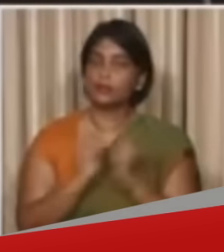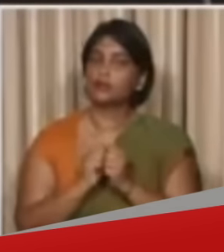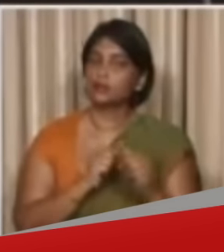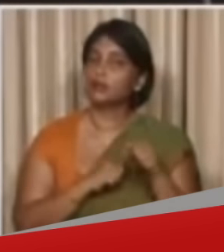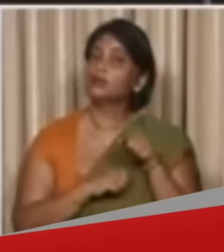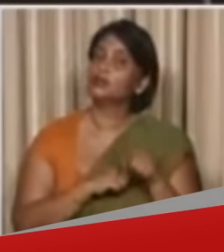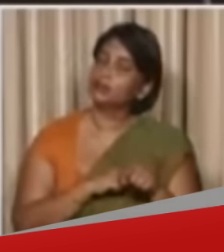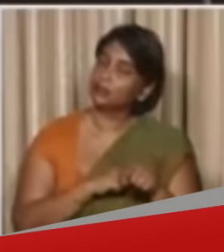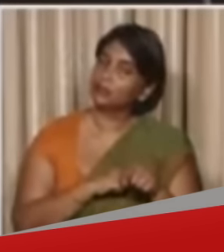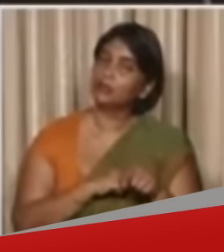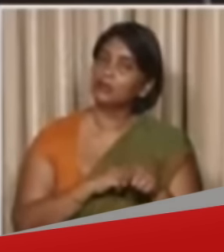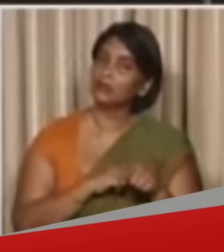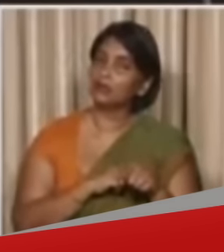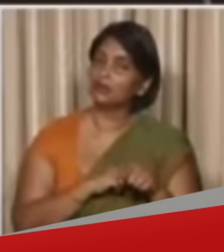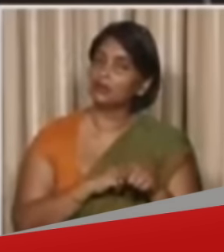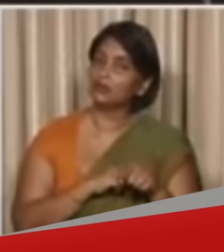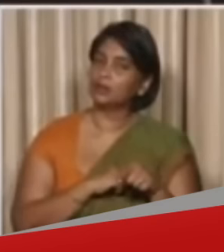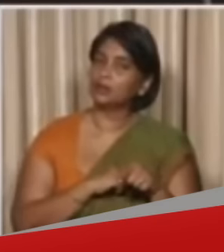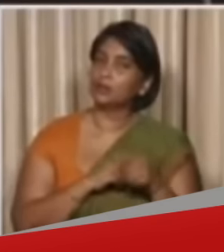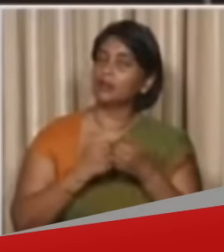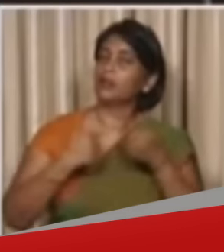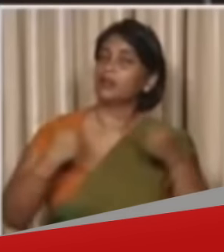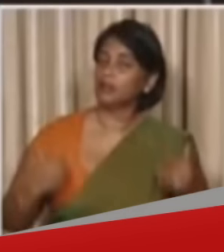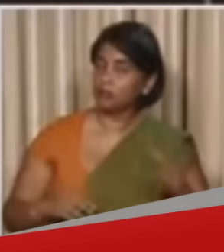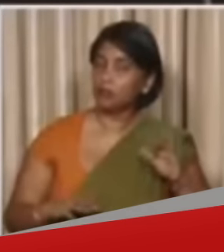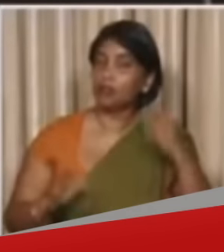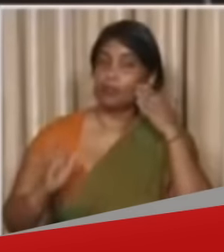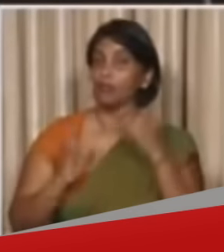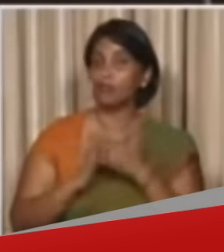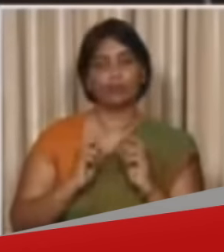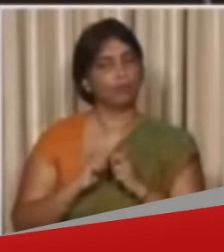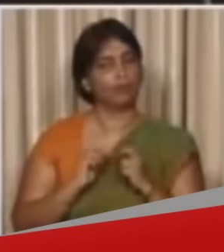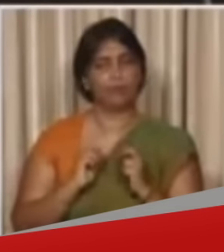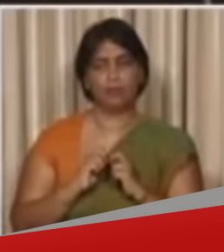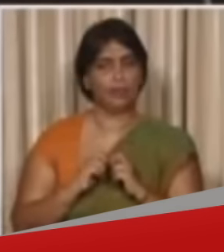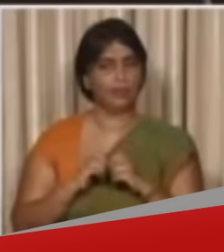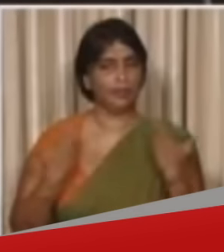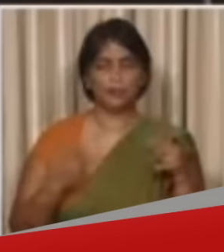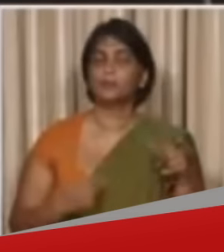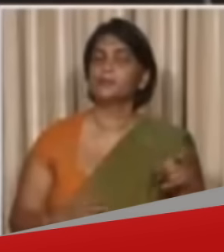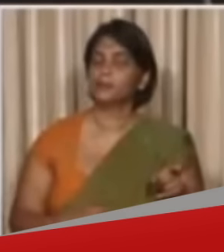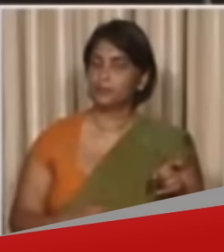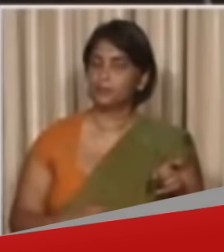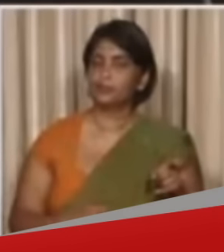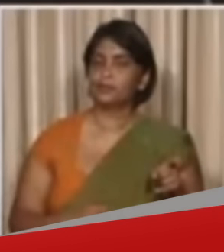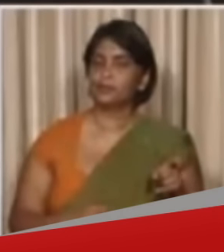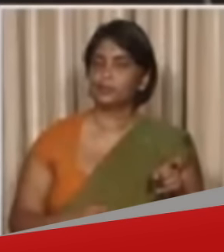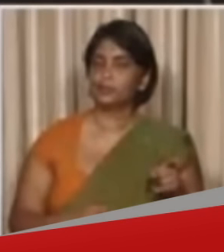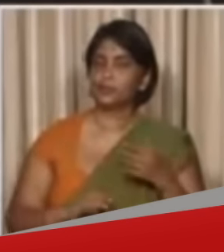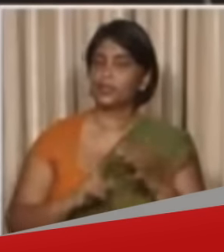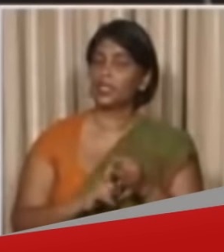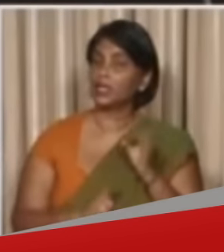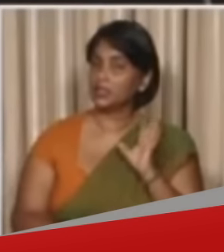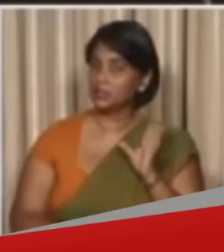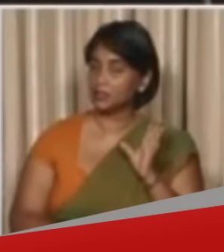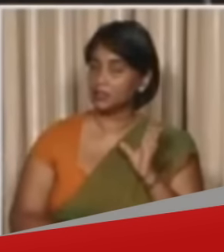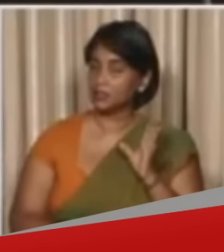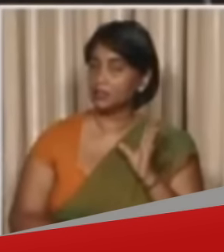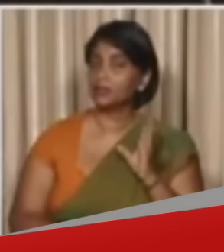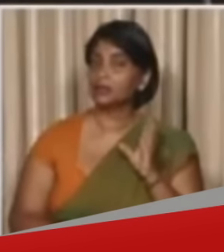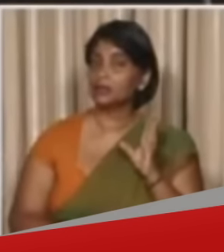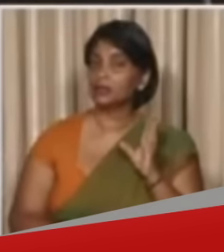වලින් ඈත් වෙලා ඔහු පිළිබඳව ගැටලුවක් නැහැ කියලා අර ජනාධිපති